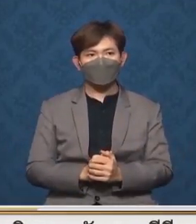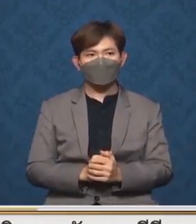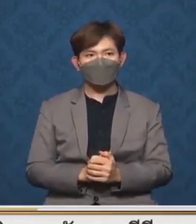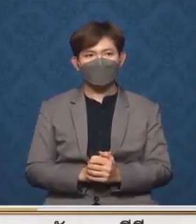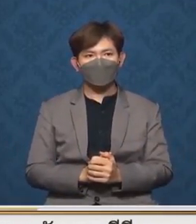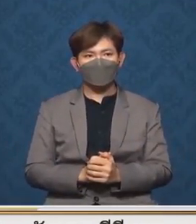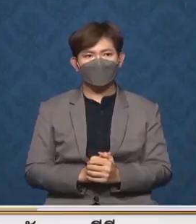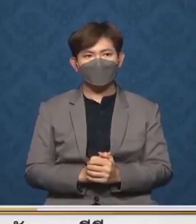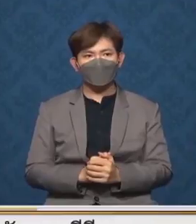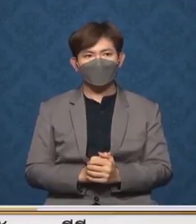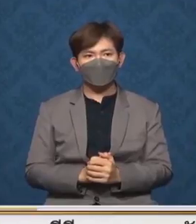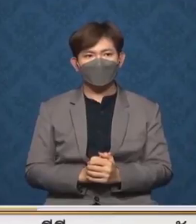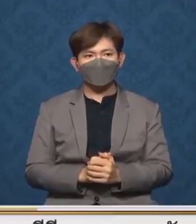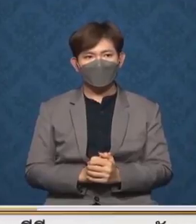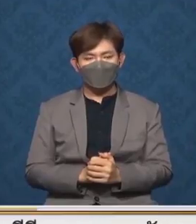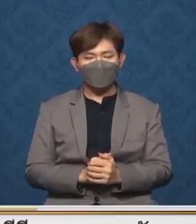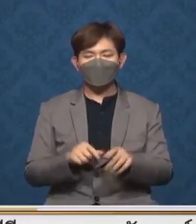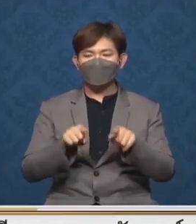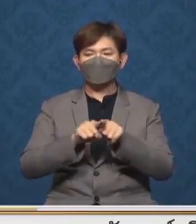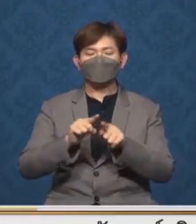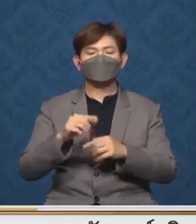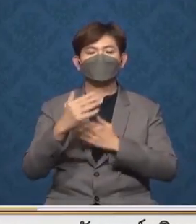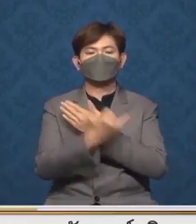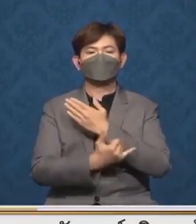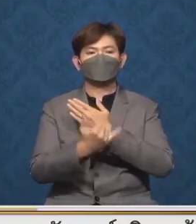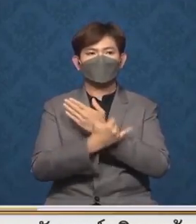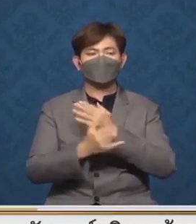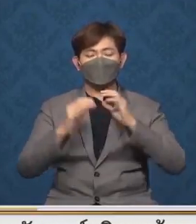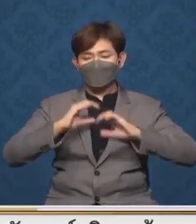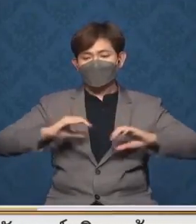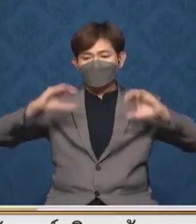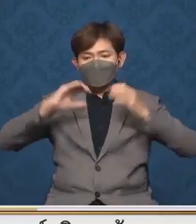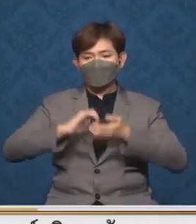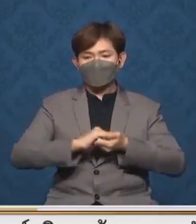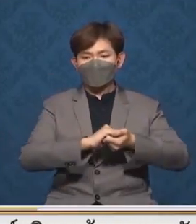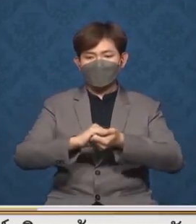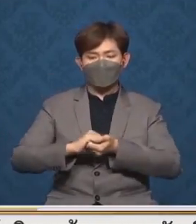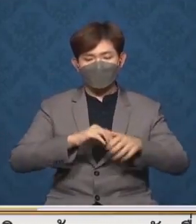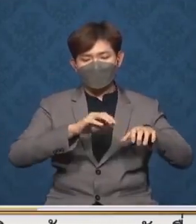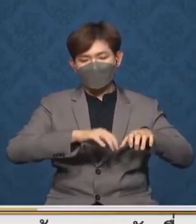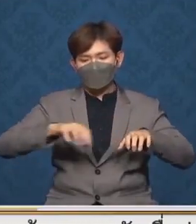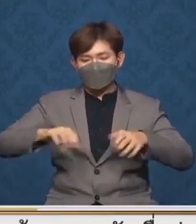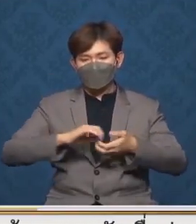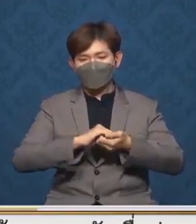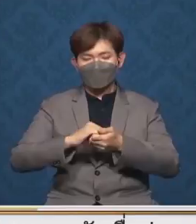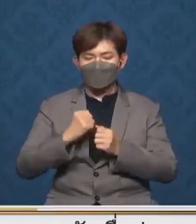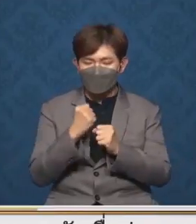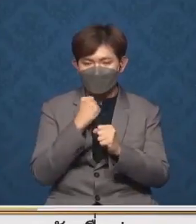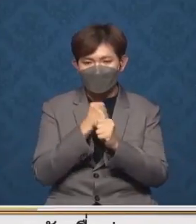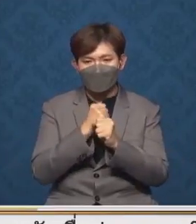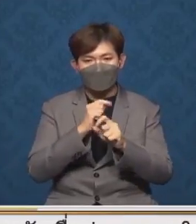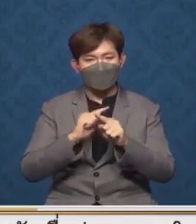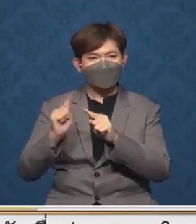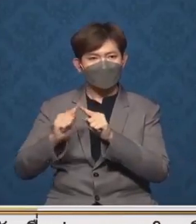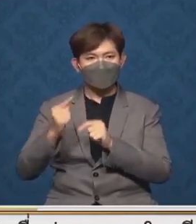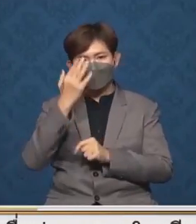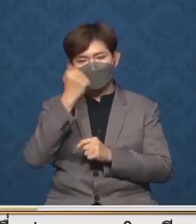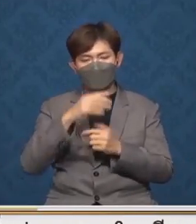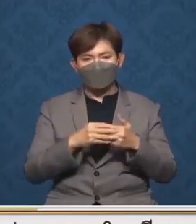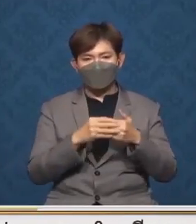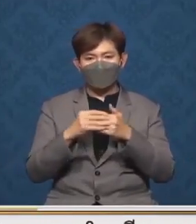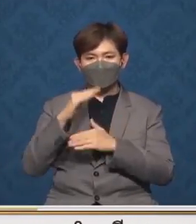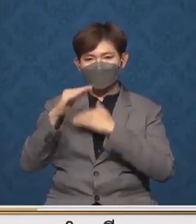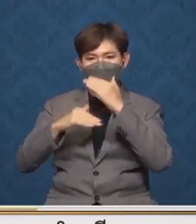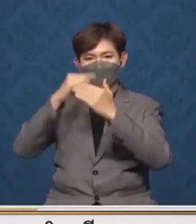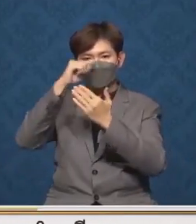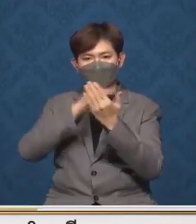ในครั้งนี้พร้อมๆกับชาวโลกโดยรัฐบาลจะร่วมมือกับทุกฝ่ายทำหน้าที่อย่างดีที่สุด พื่อนำพาประเทศไทย